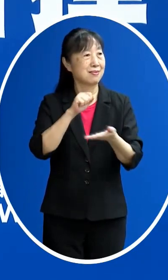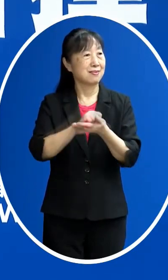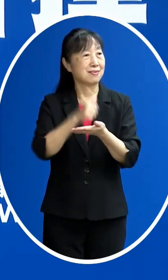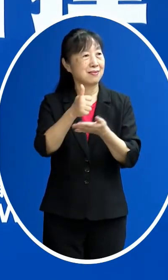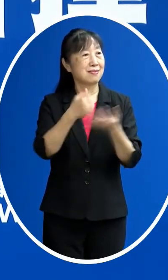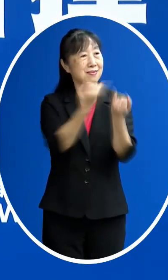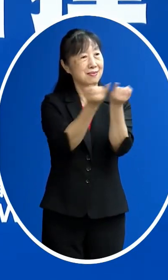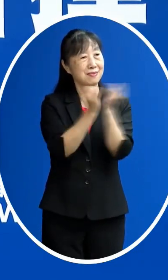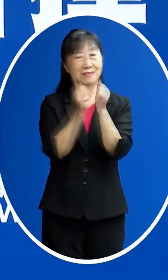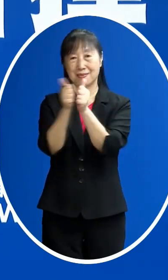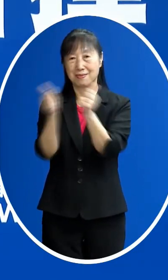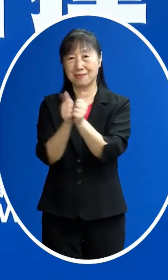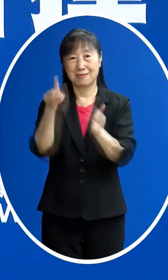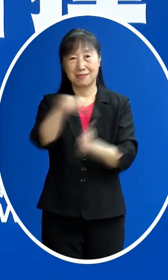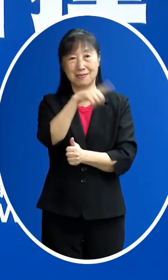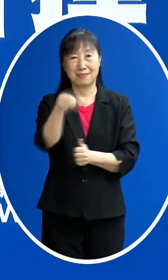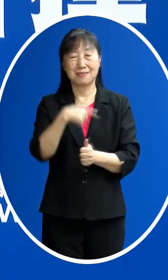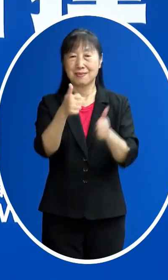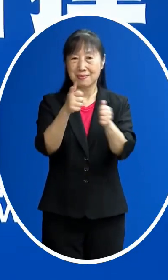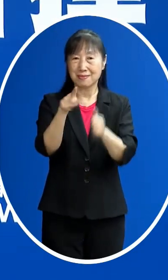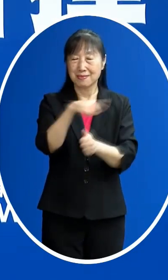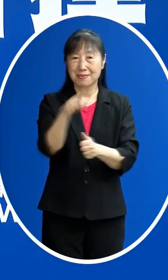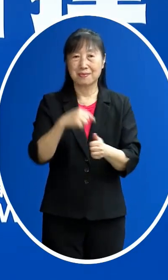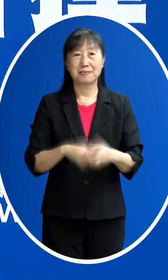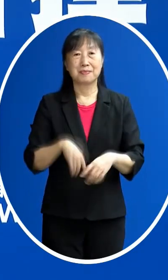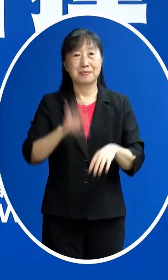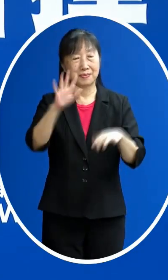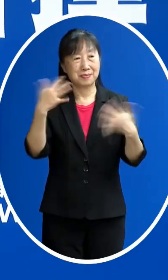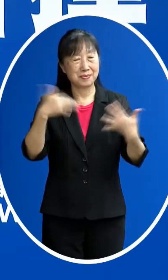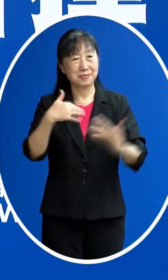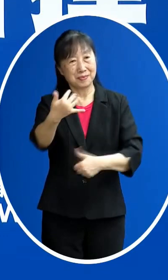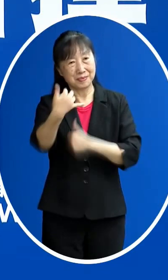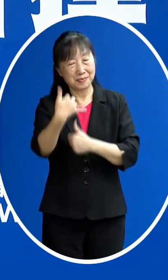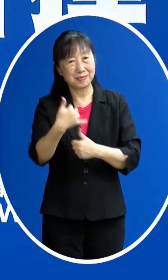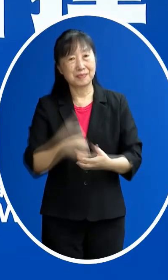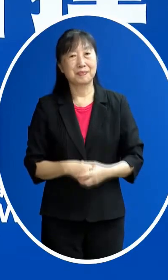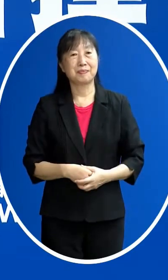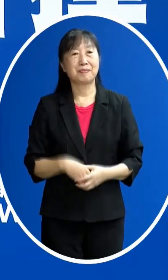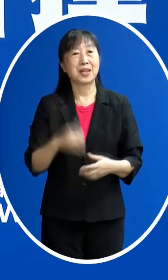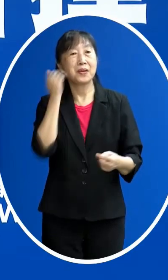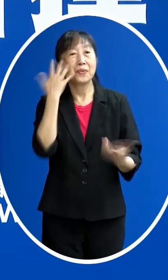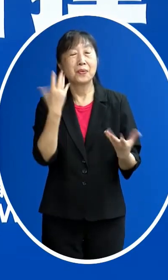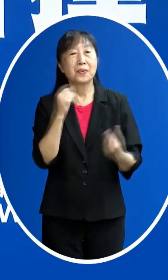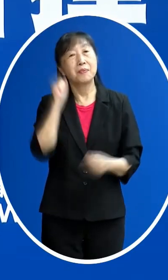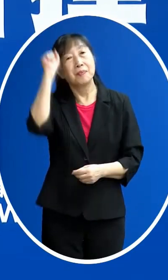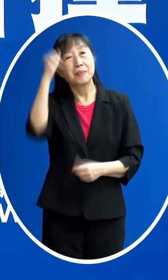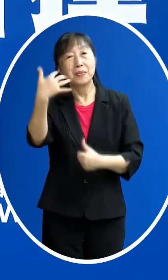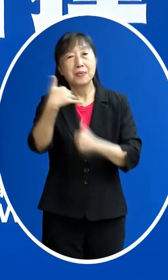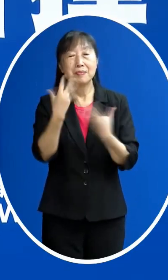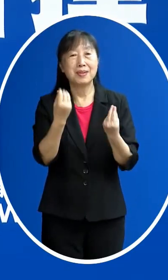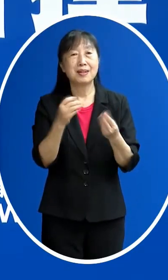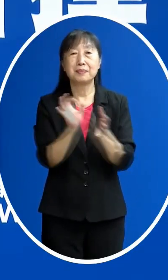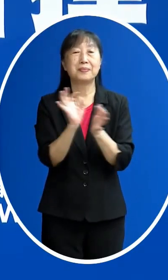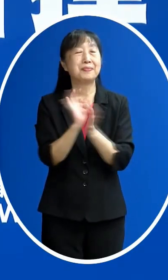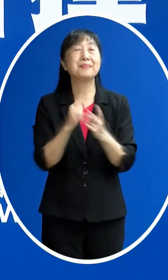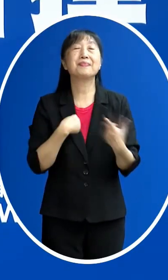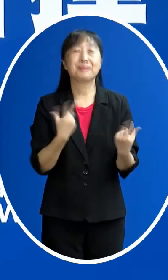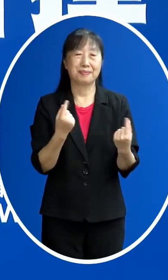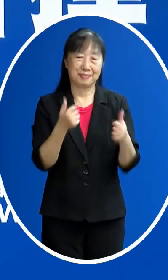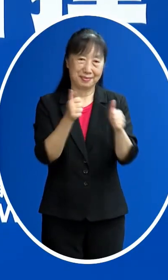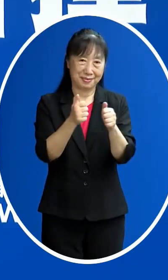先生们，非常谢谢，有问问题的我也非常谢谢，没有问问题的我也很谢